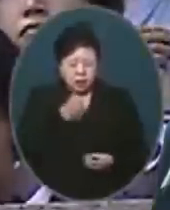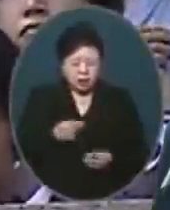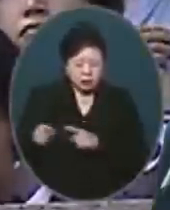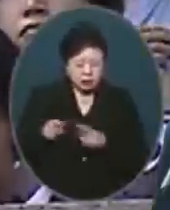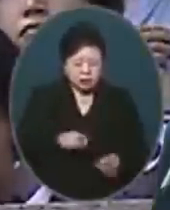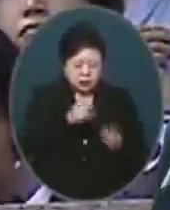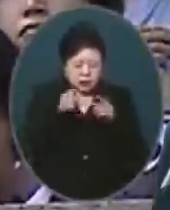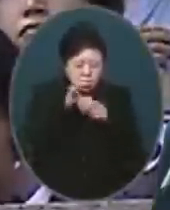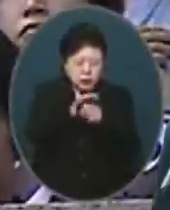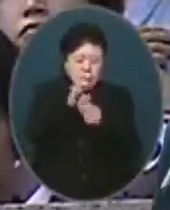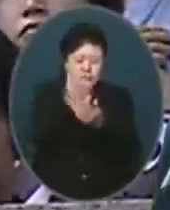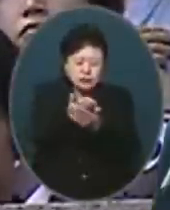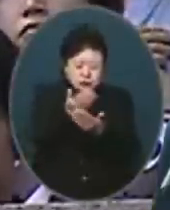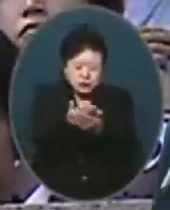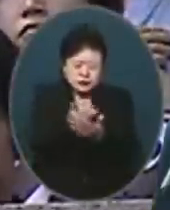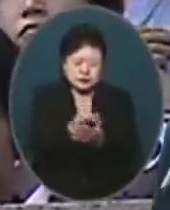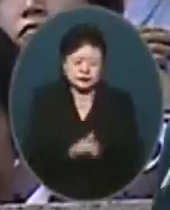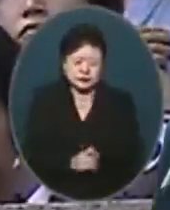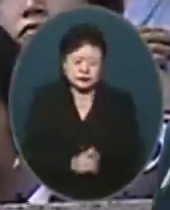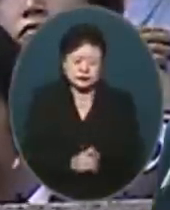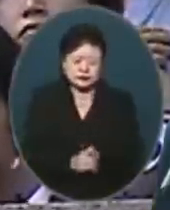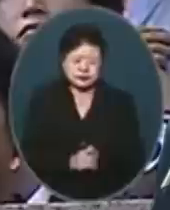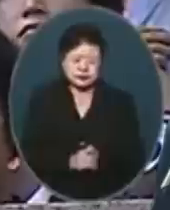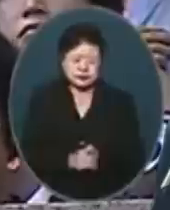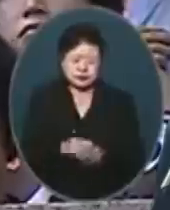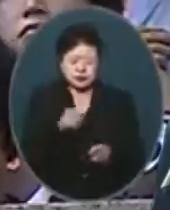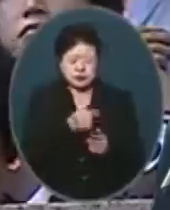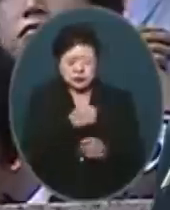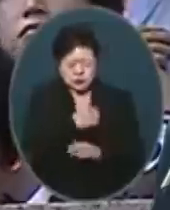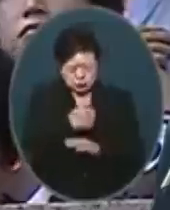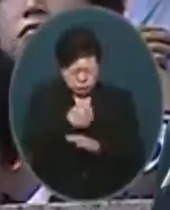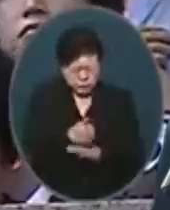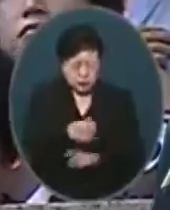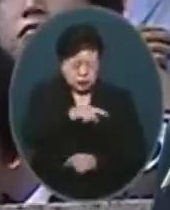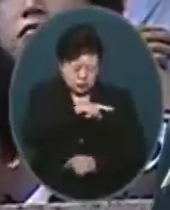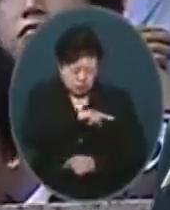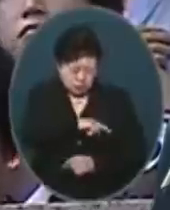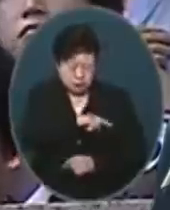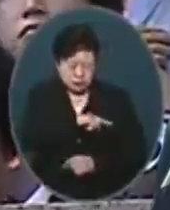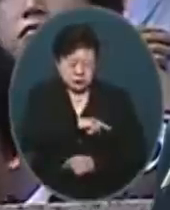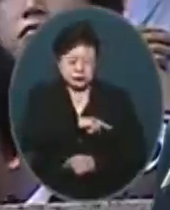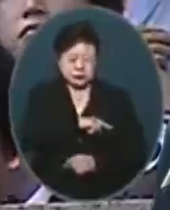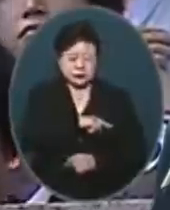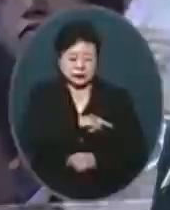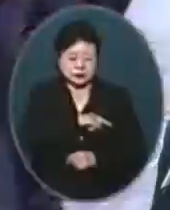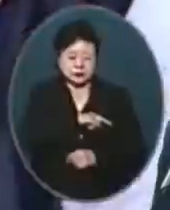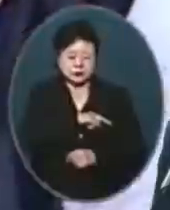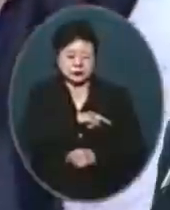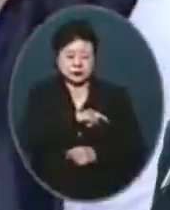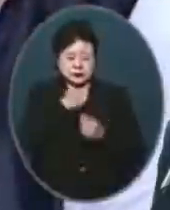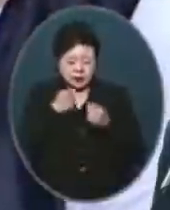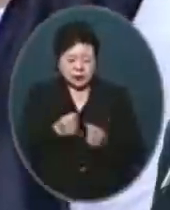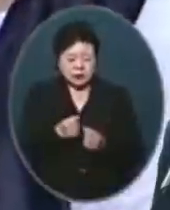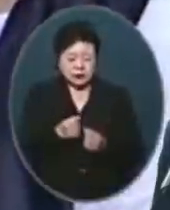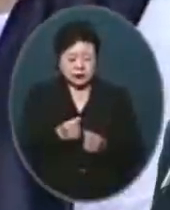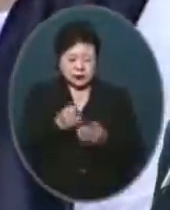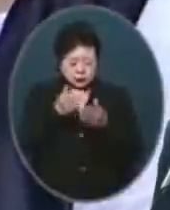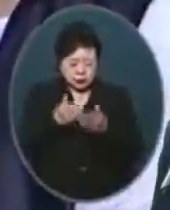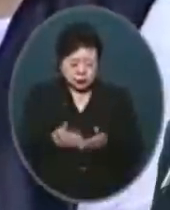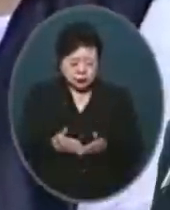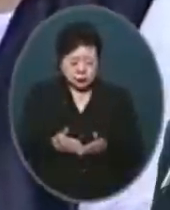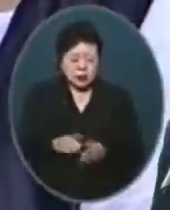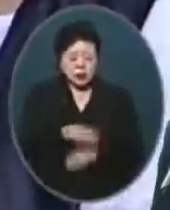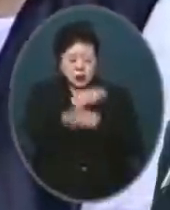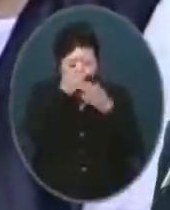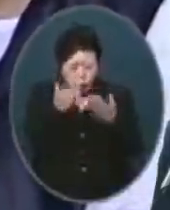누리고 살게 하여 주시옵소서. 구주 예수 그리스도의 내주하심으로 말미암아